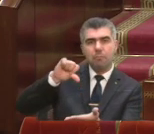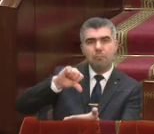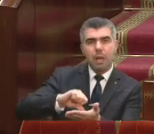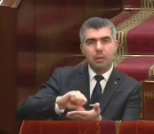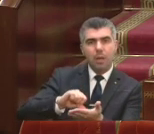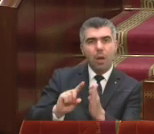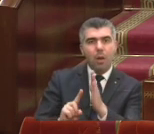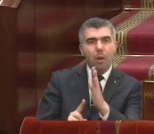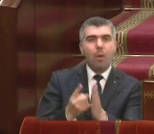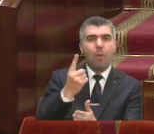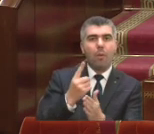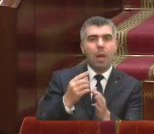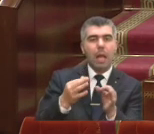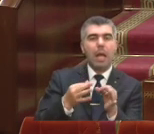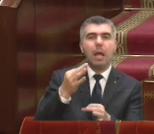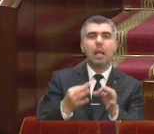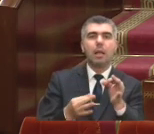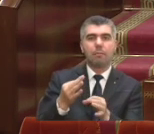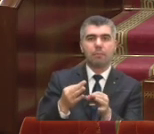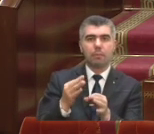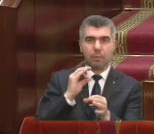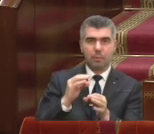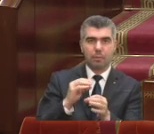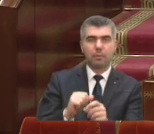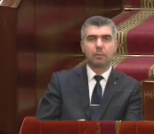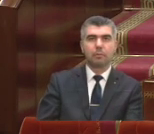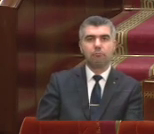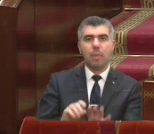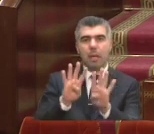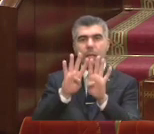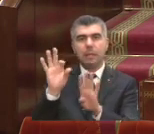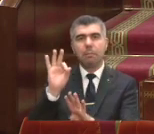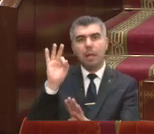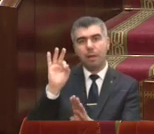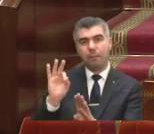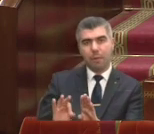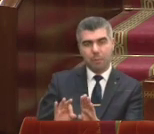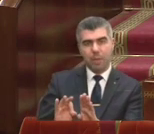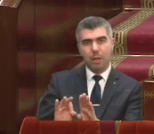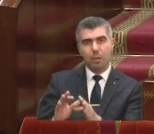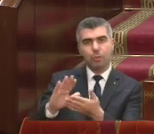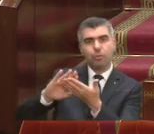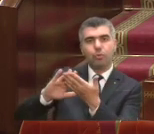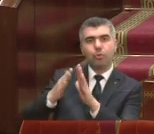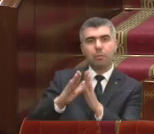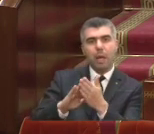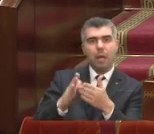تعتبر الاولى في انتاج ماده الحليب، 80% من التعاونيه تسدوا،